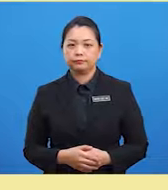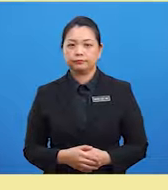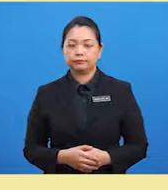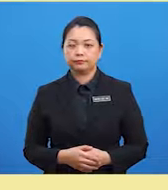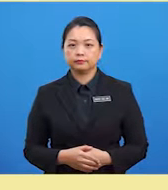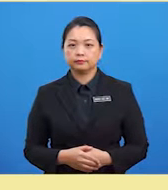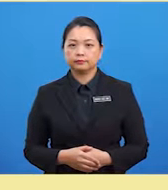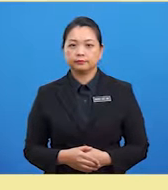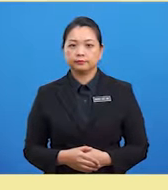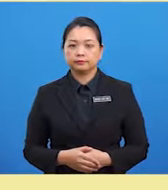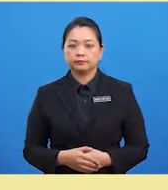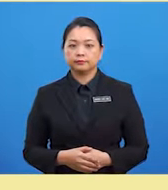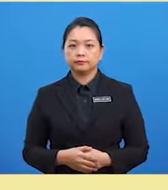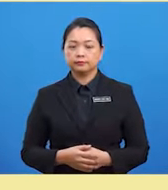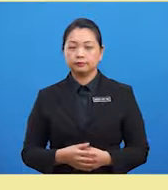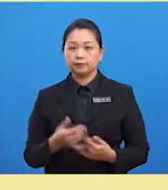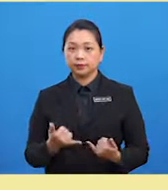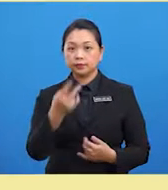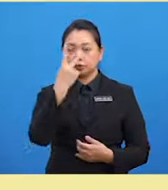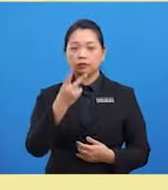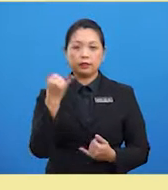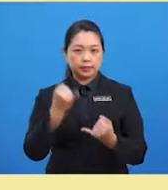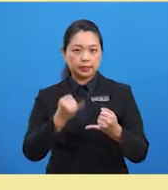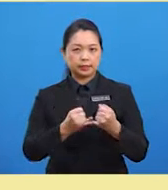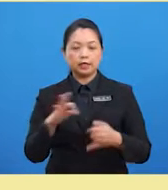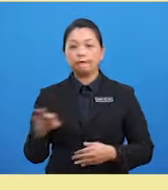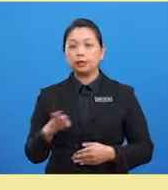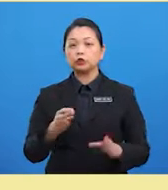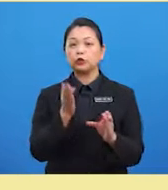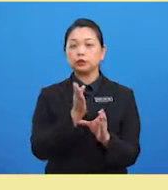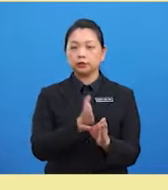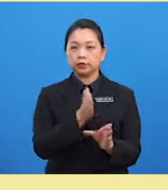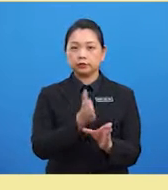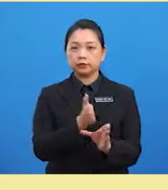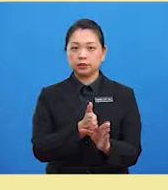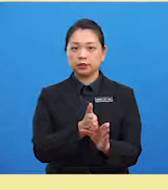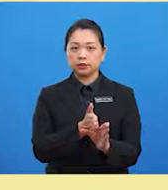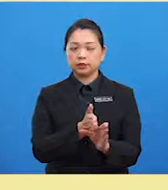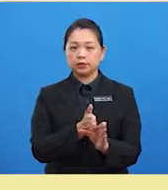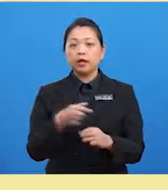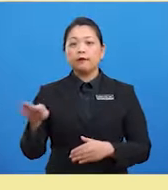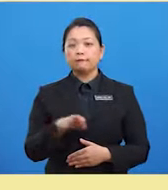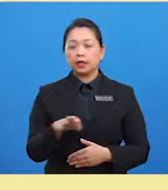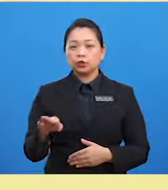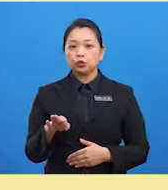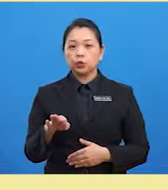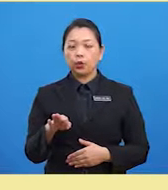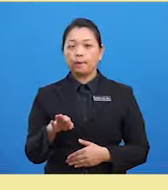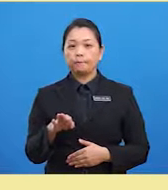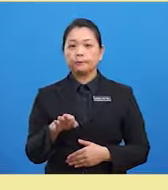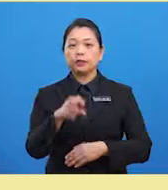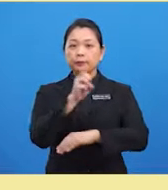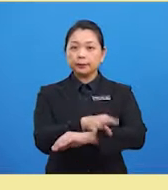Akhir sekali, faktor psikologi. Faktor psikologi merujuk kepada